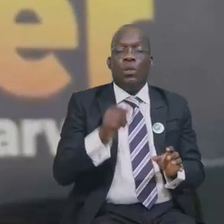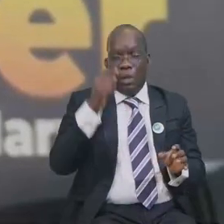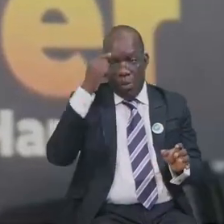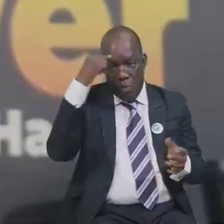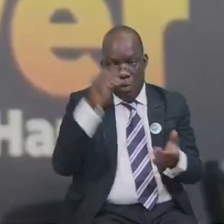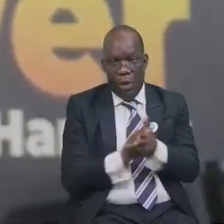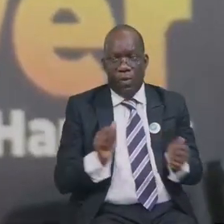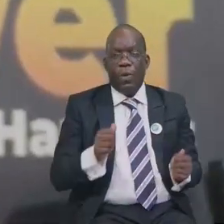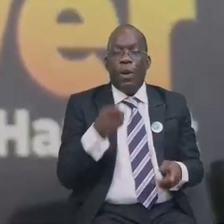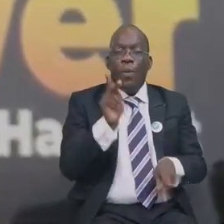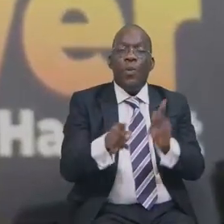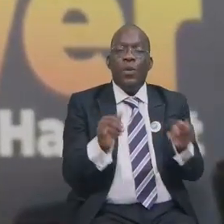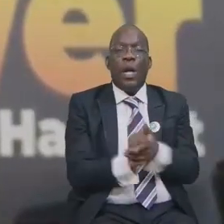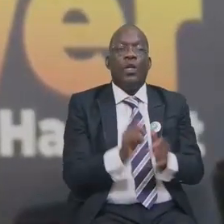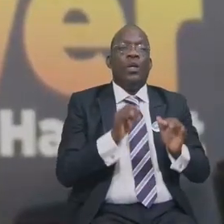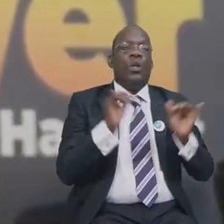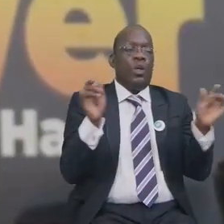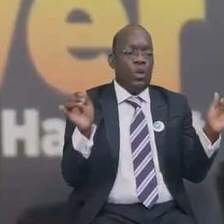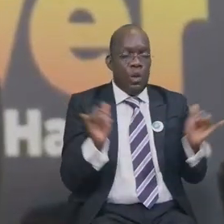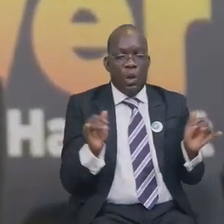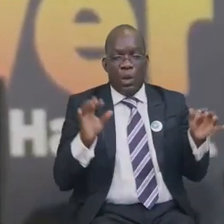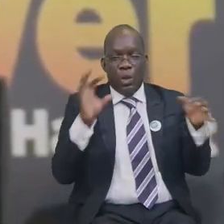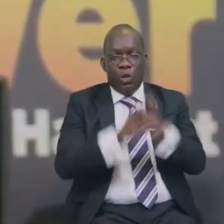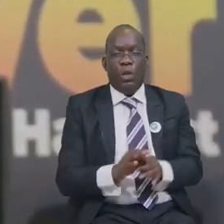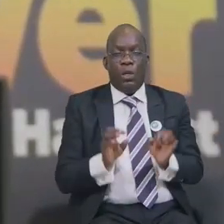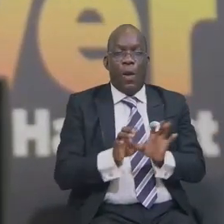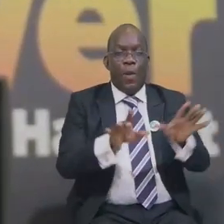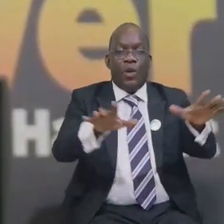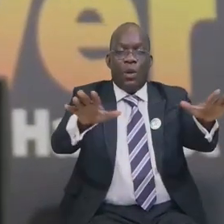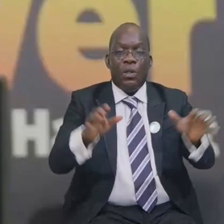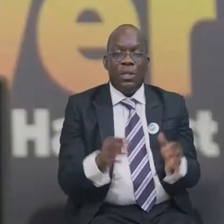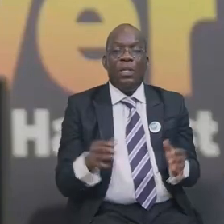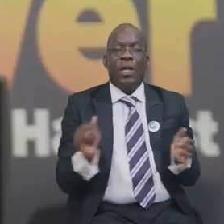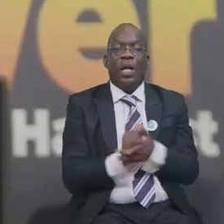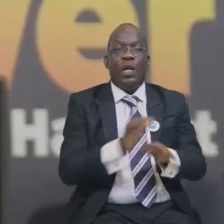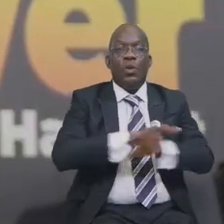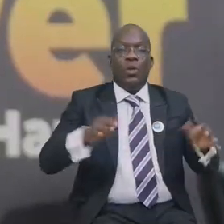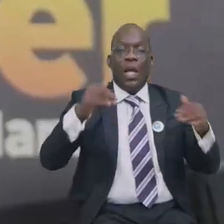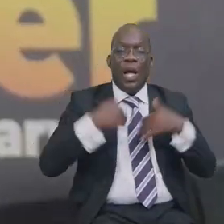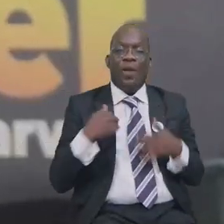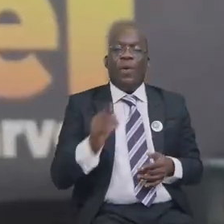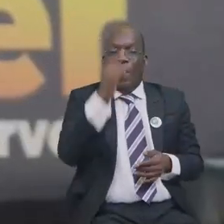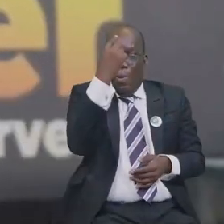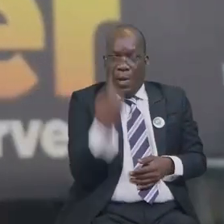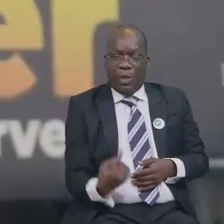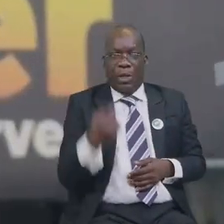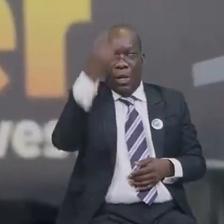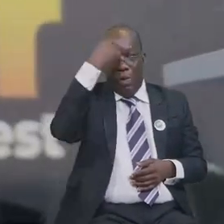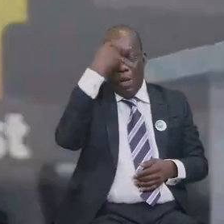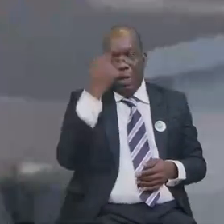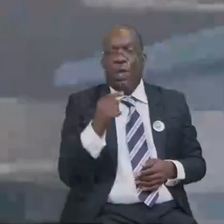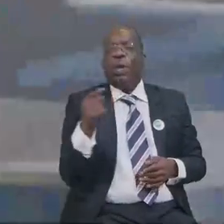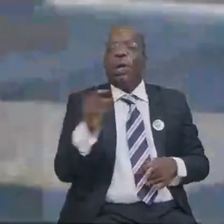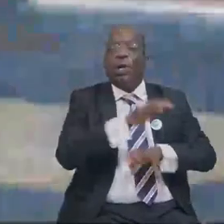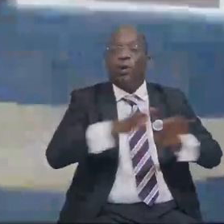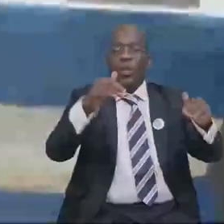majorité, ils n'avaient aucun sens personnel. Ils n'avaient aucune pensée personnelle. Il n'y avait